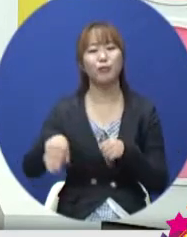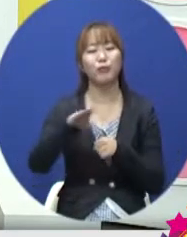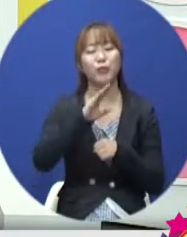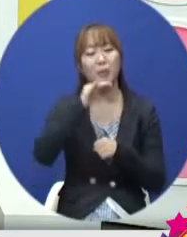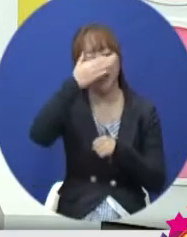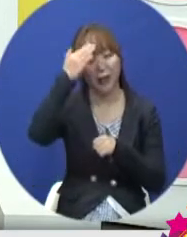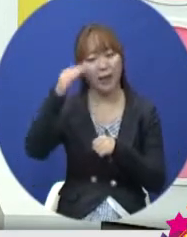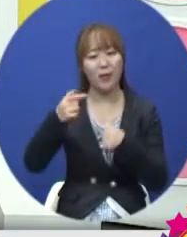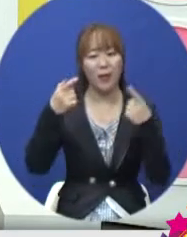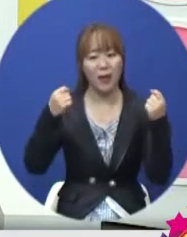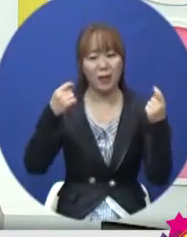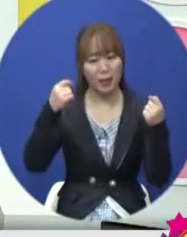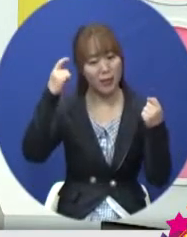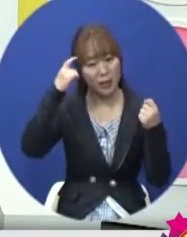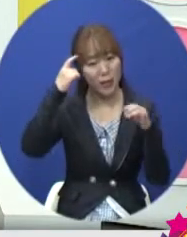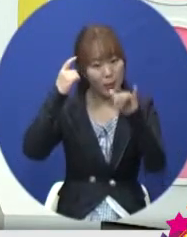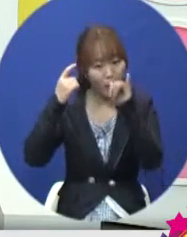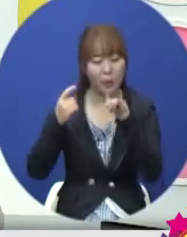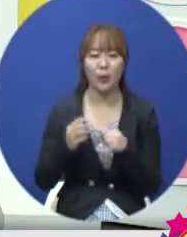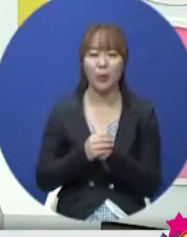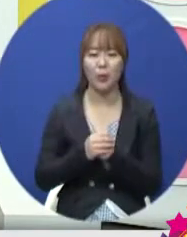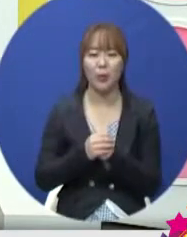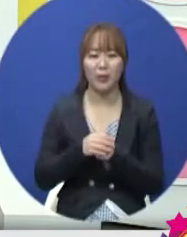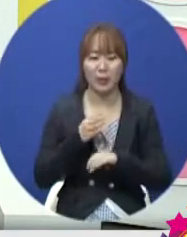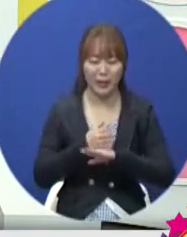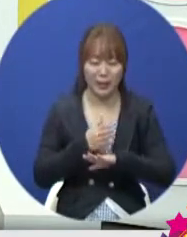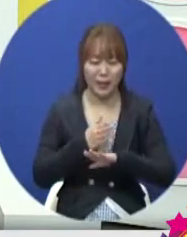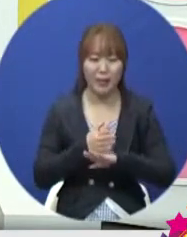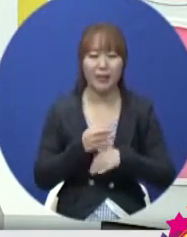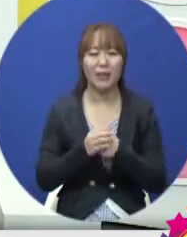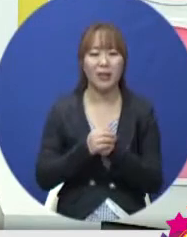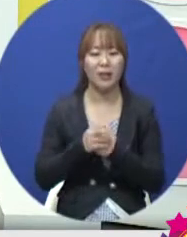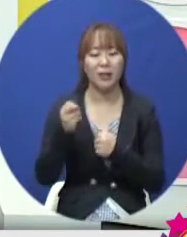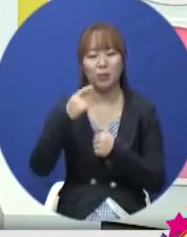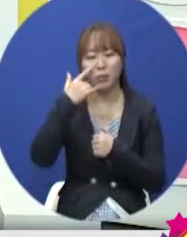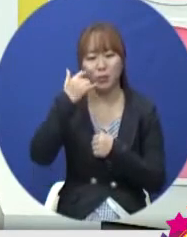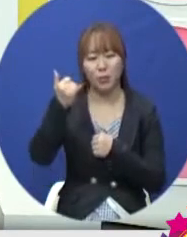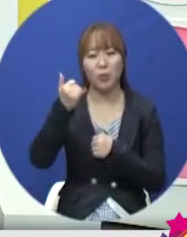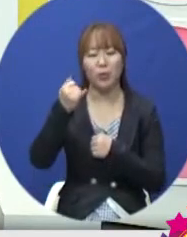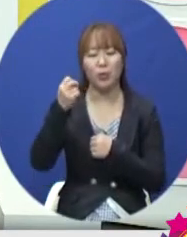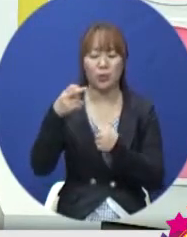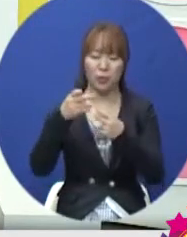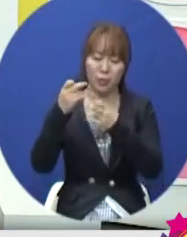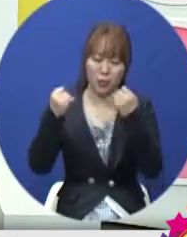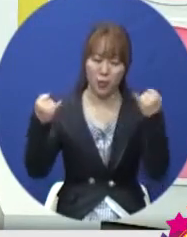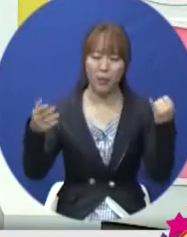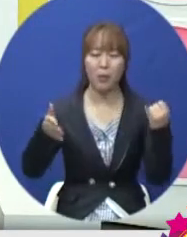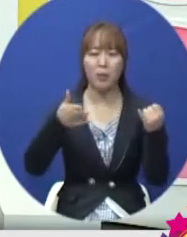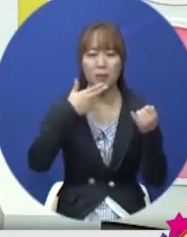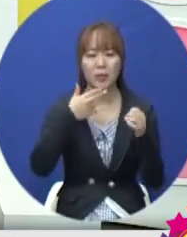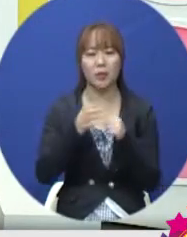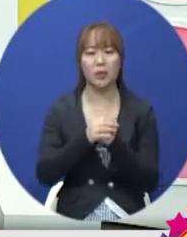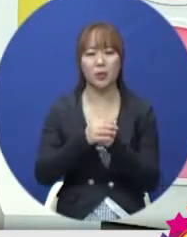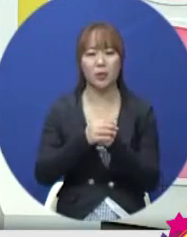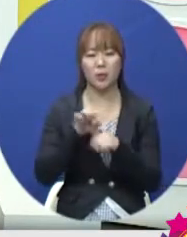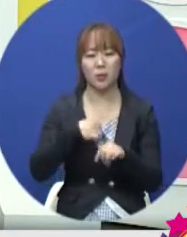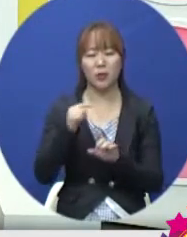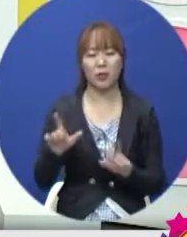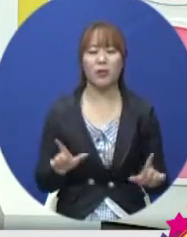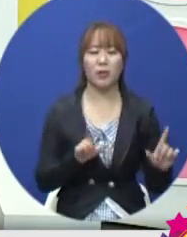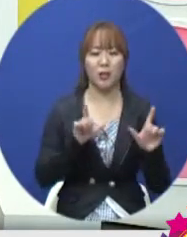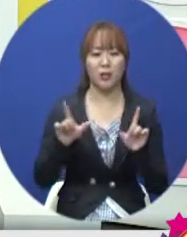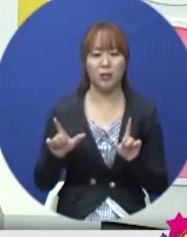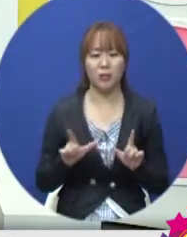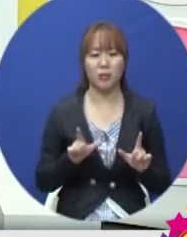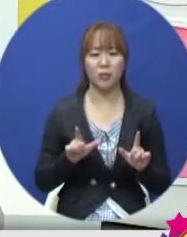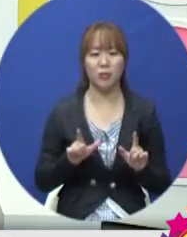참 다행이다라는 생각이 들고요. 네, 감사해요. 예, 부모님 형제 자매도 없이 이렇게 네, 네, 사시는 네. 게 뭐